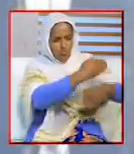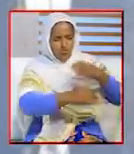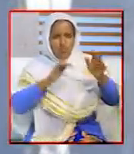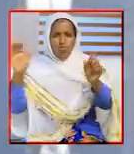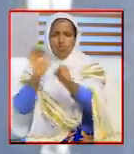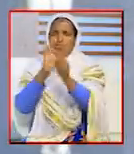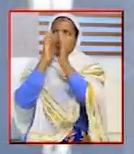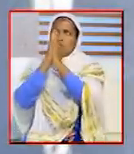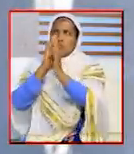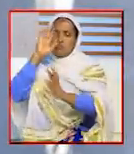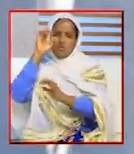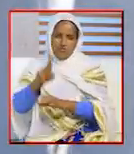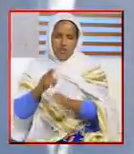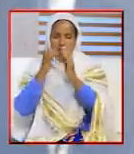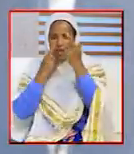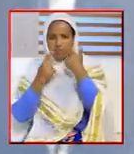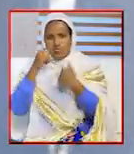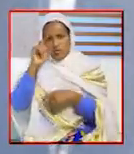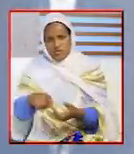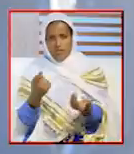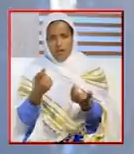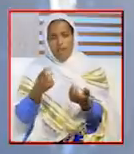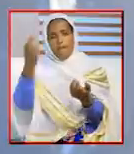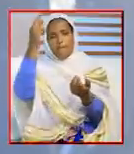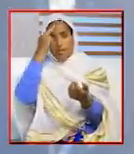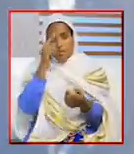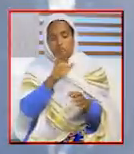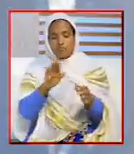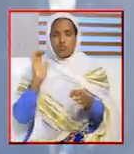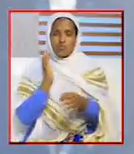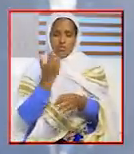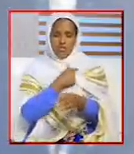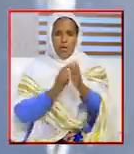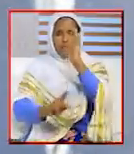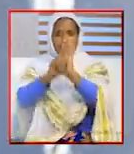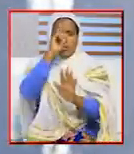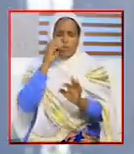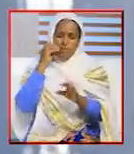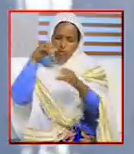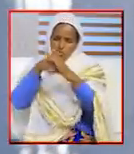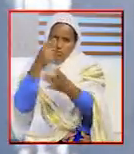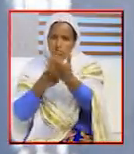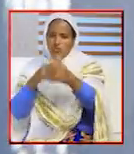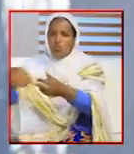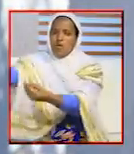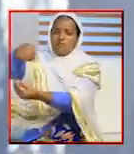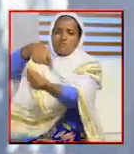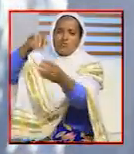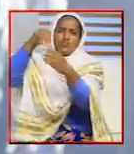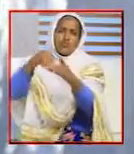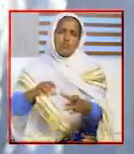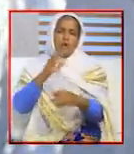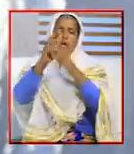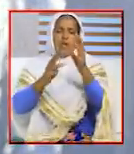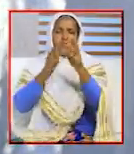በሙሉ ልንጸልይ ይገባል ልናለቅስ ይገባል ምክንያቱም ልጆችን እናሳድገው ቤታችን ውስጥ ብቻ ሳይሆን መንደር ውስጥ ነው